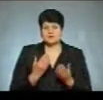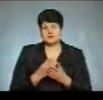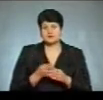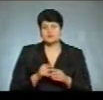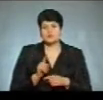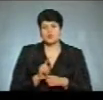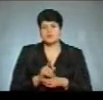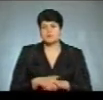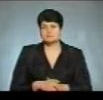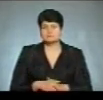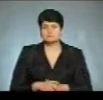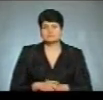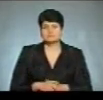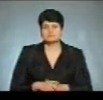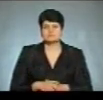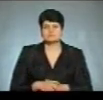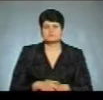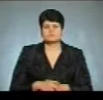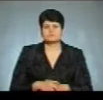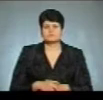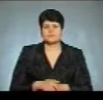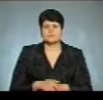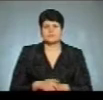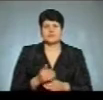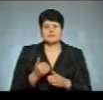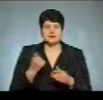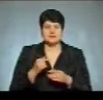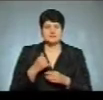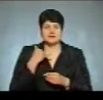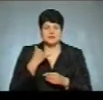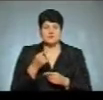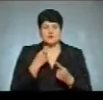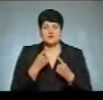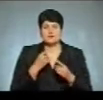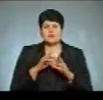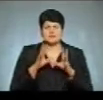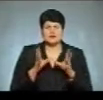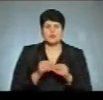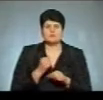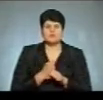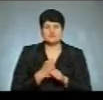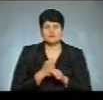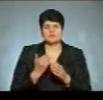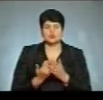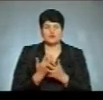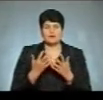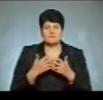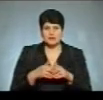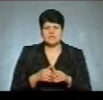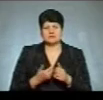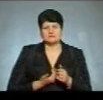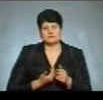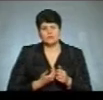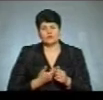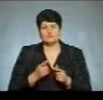норма. І також перед дзвінками ми говорили про те, як загалом працюватиме новий механізм готівковий.